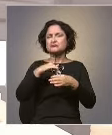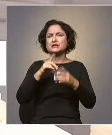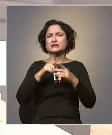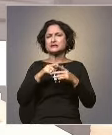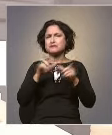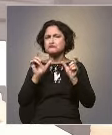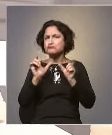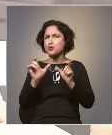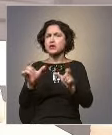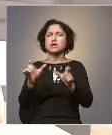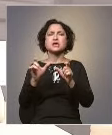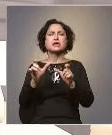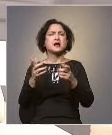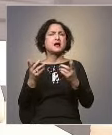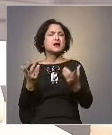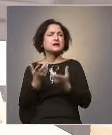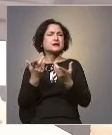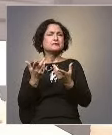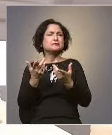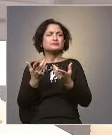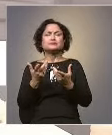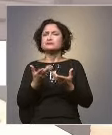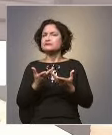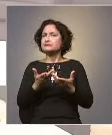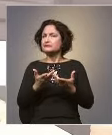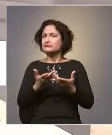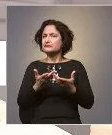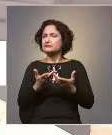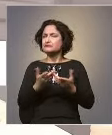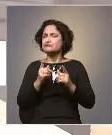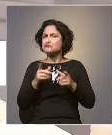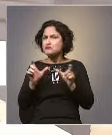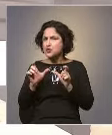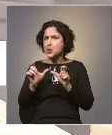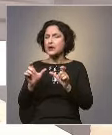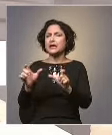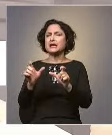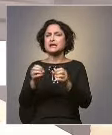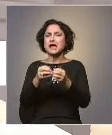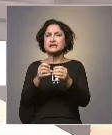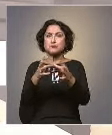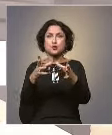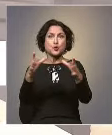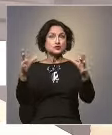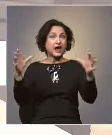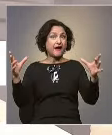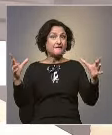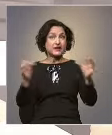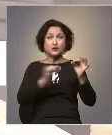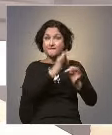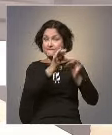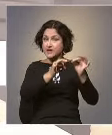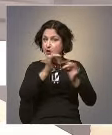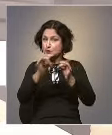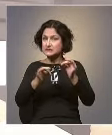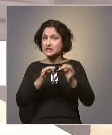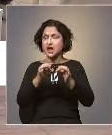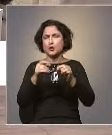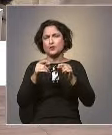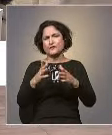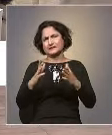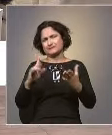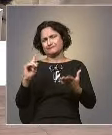блокиране пролиферацията на извинявайте, блокиране на размножаването, нали, така да се каже, на вилчуса. Но това са в